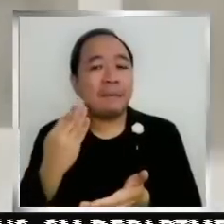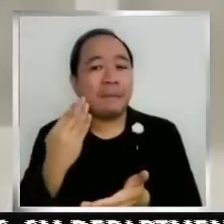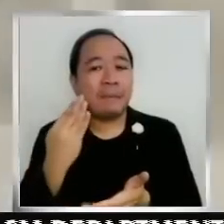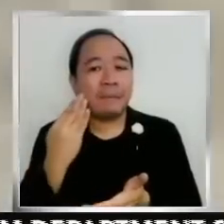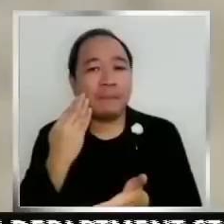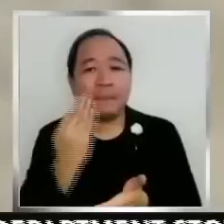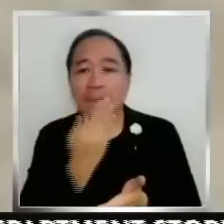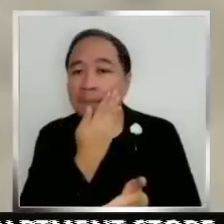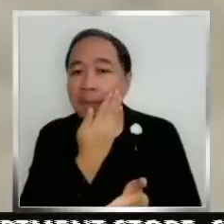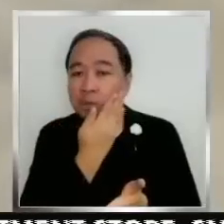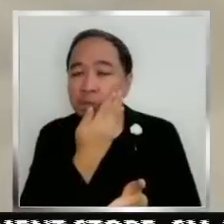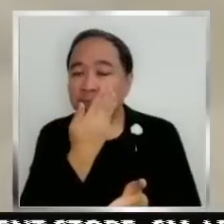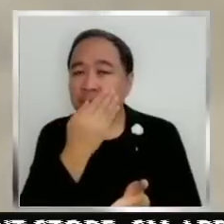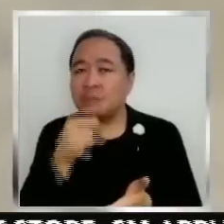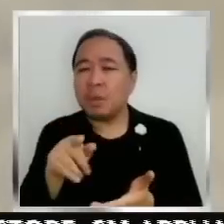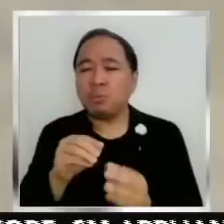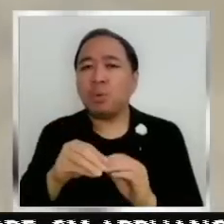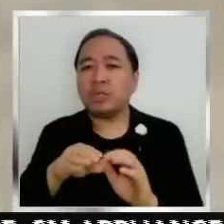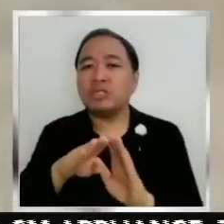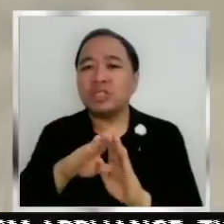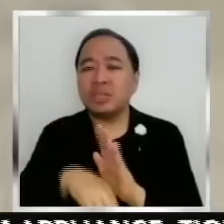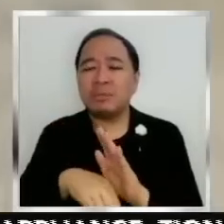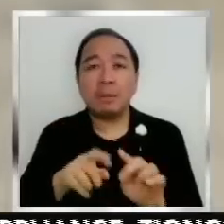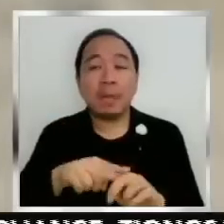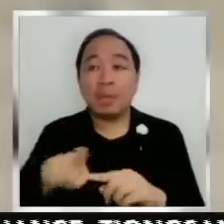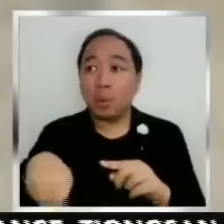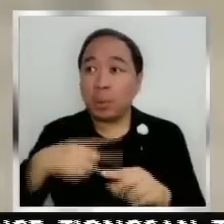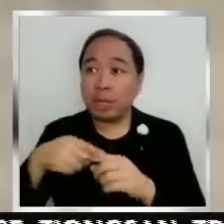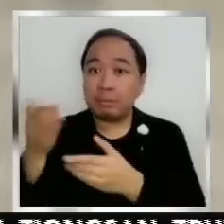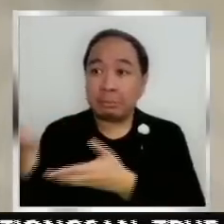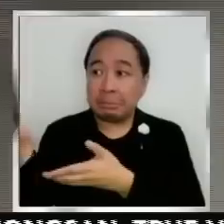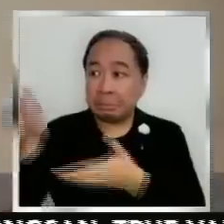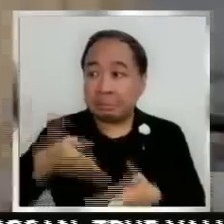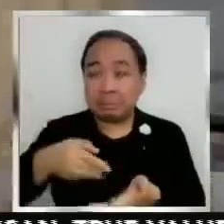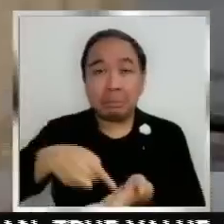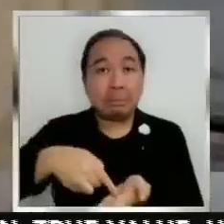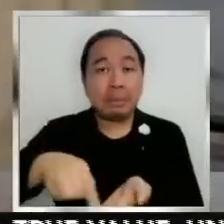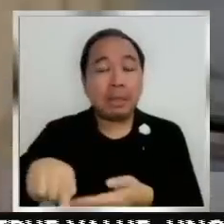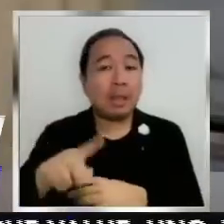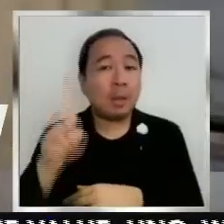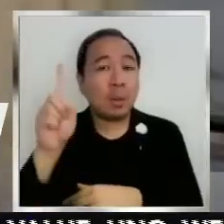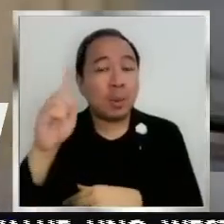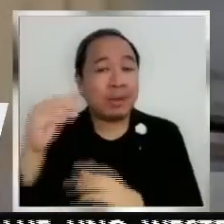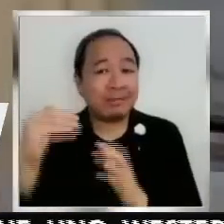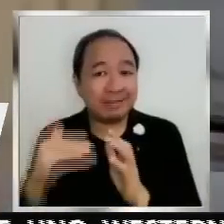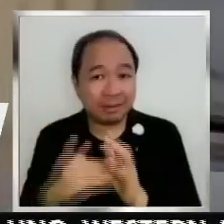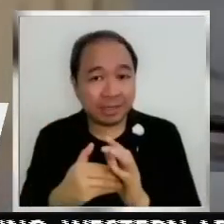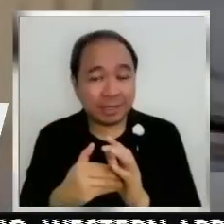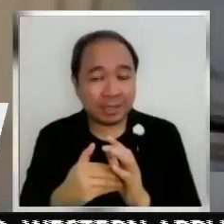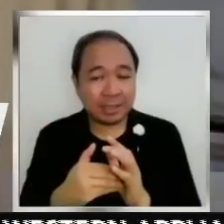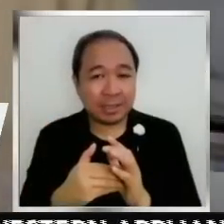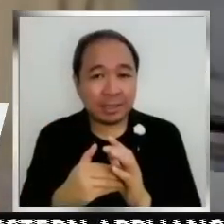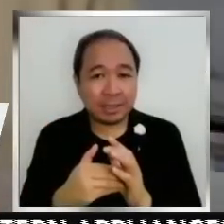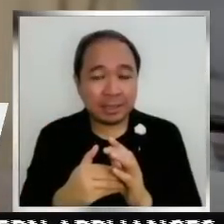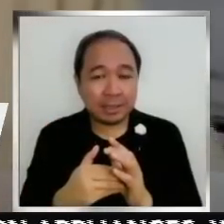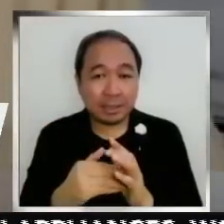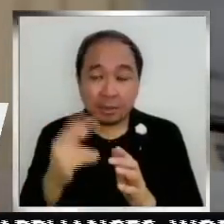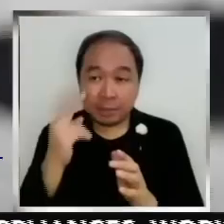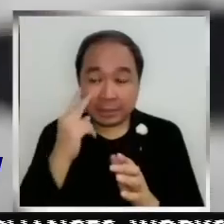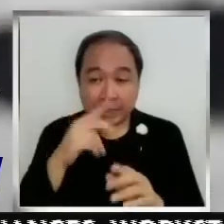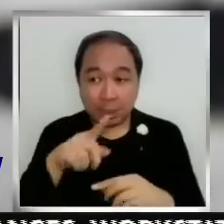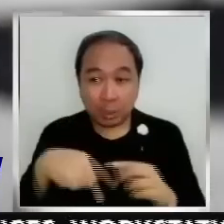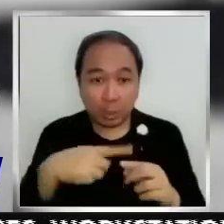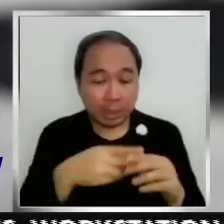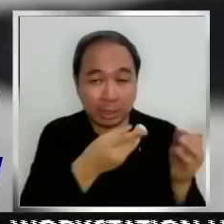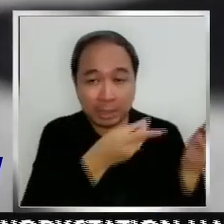pa. Pero tila lugi pa siya sa ibinayad na mahigit 1,000 piso. Yung anak ko yung tumanggap, pagdating ng item,